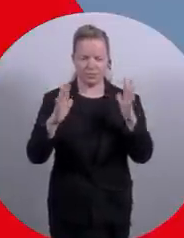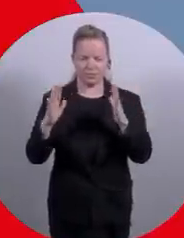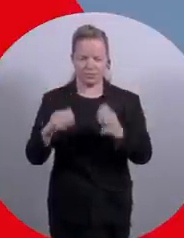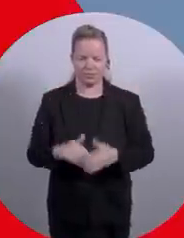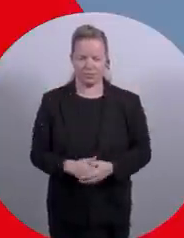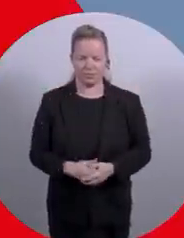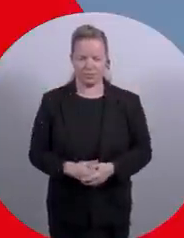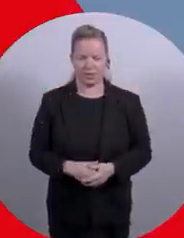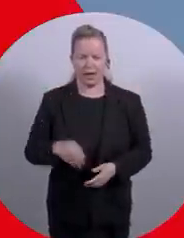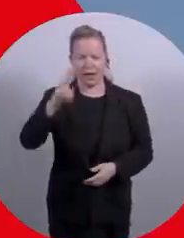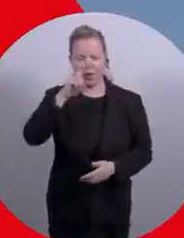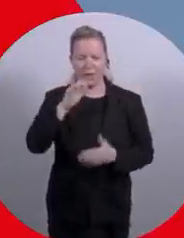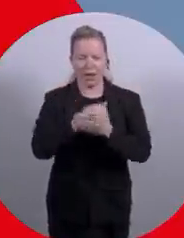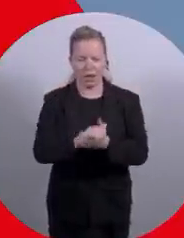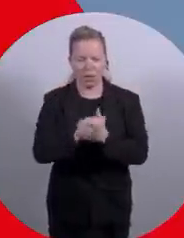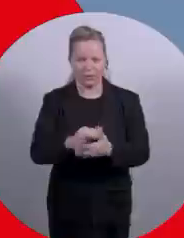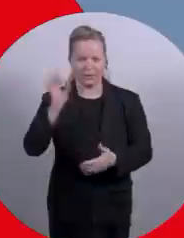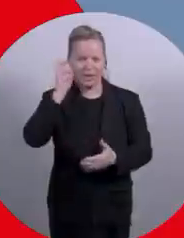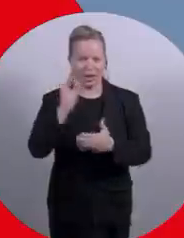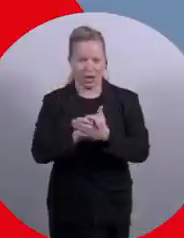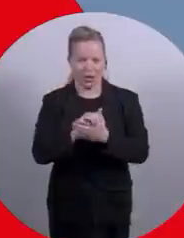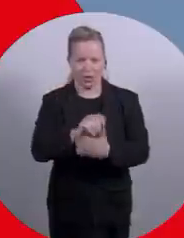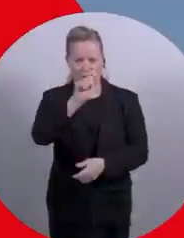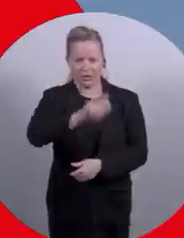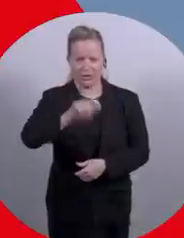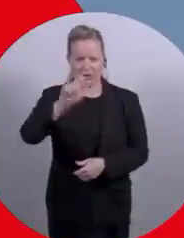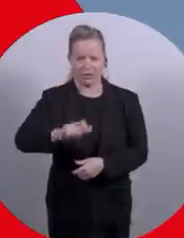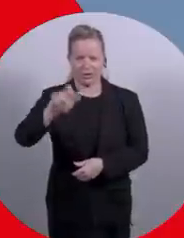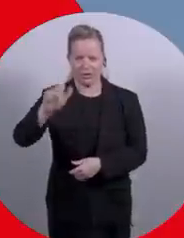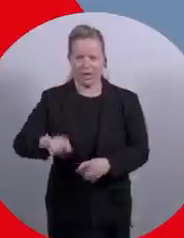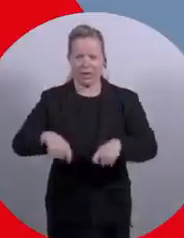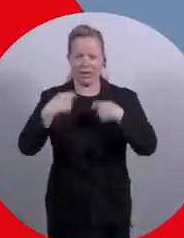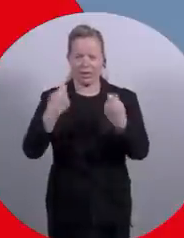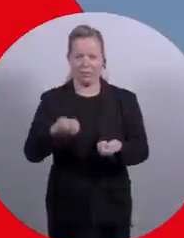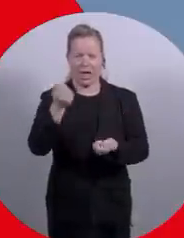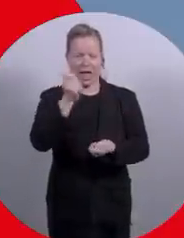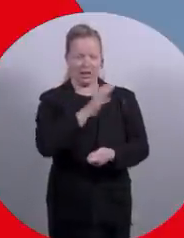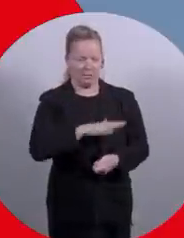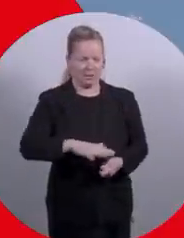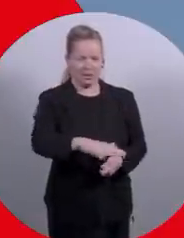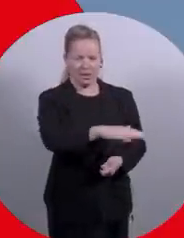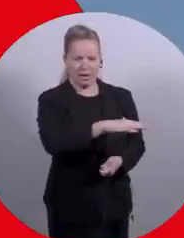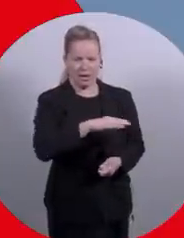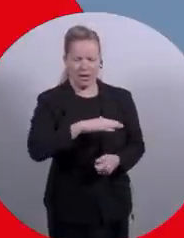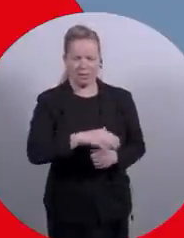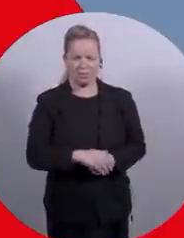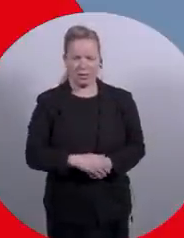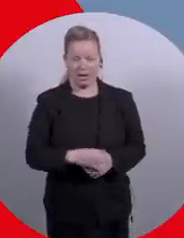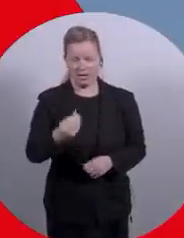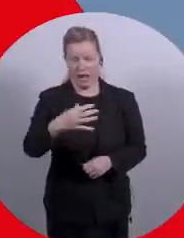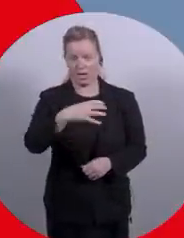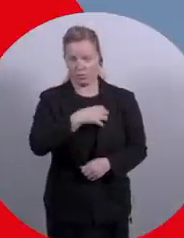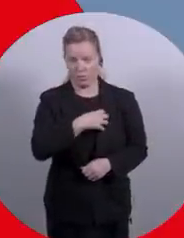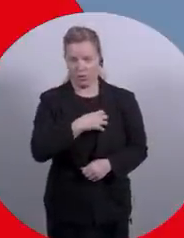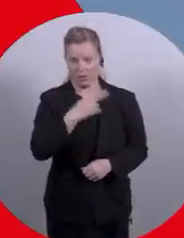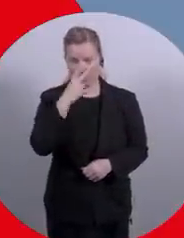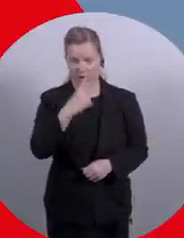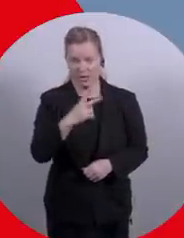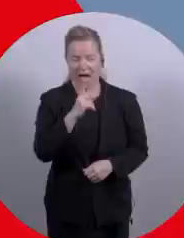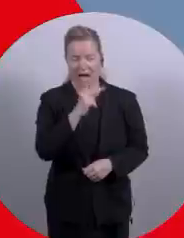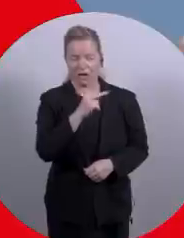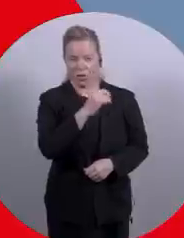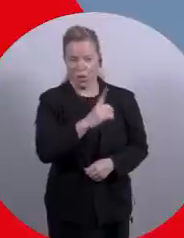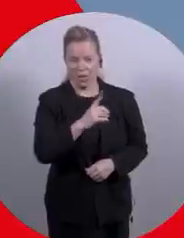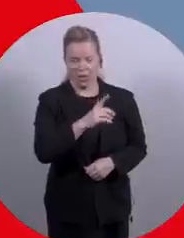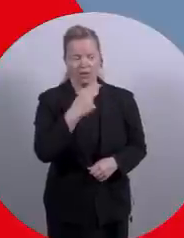und liebe Genossinnen liebe Genossen da gibt es die eine Partie das sehen wir gerade in Salzburg die Karin Dollinger hat es